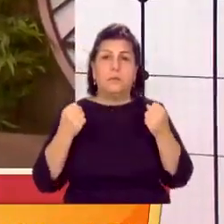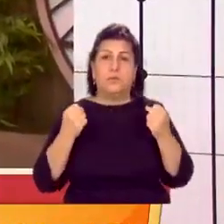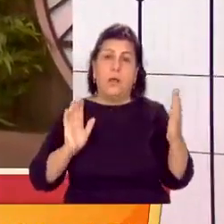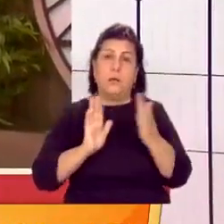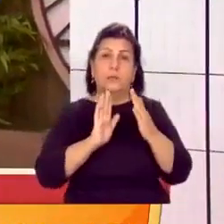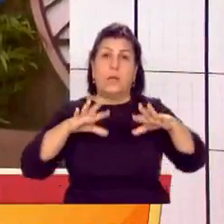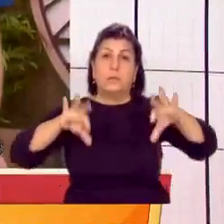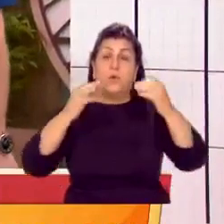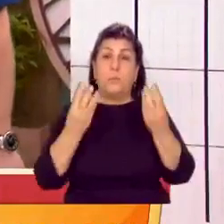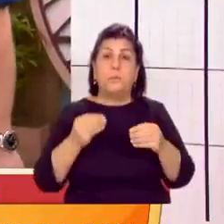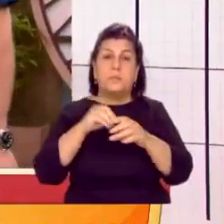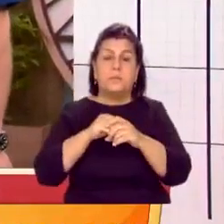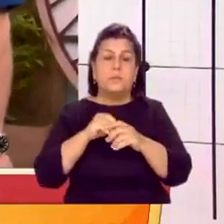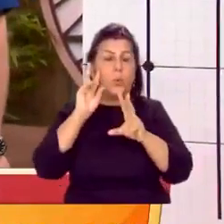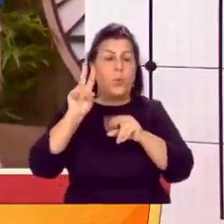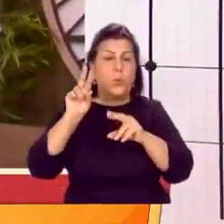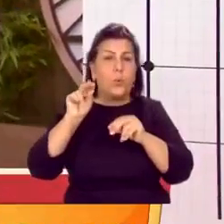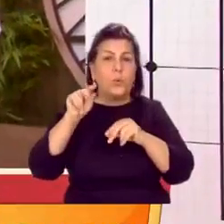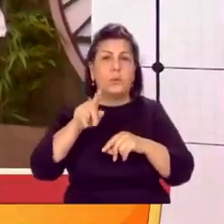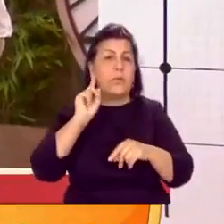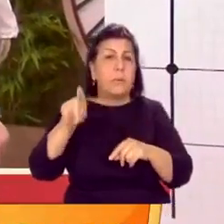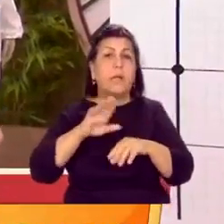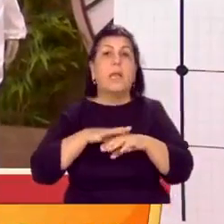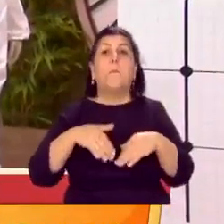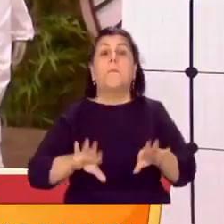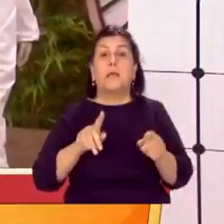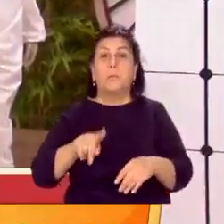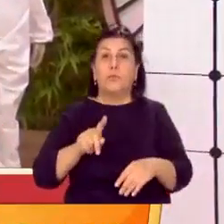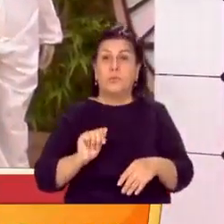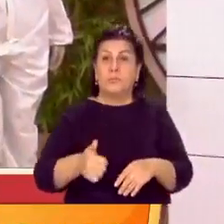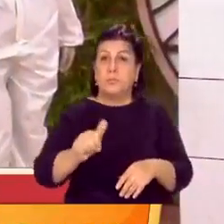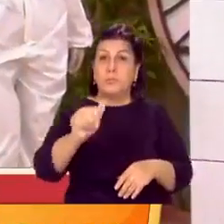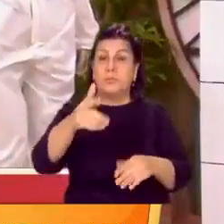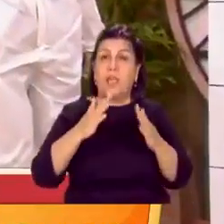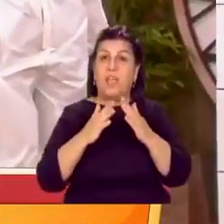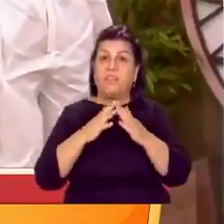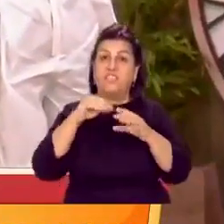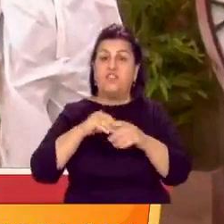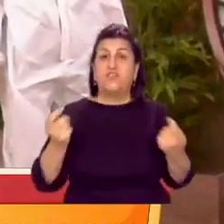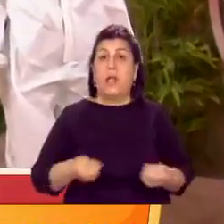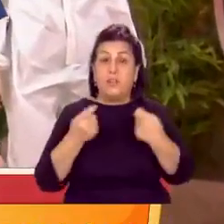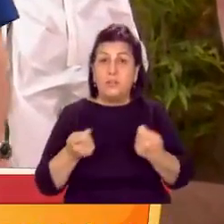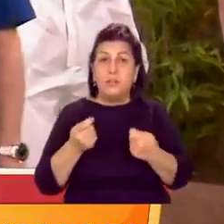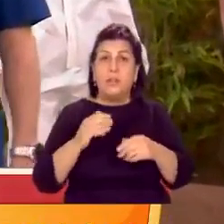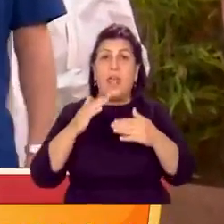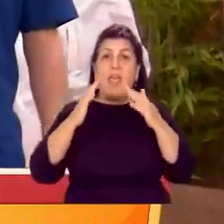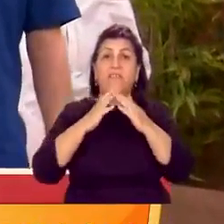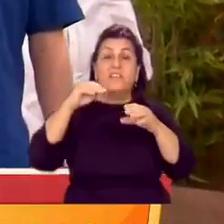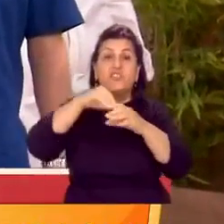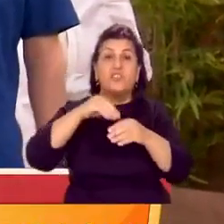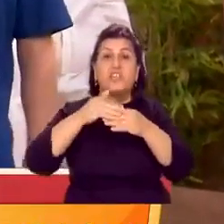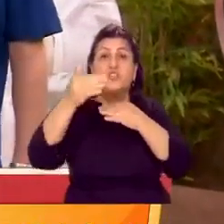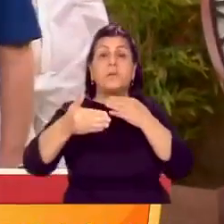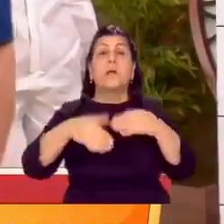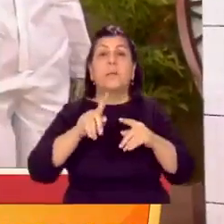kadar savaşa biliyor olması için Uykumuzu ihmal etmeyeceğiz bu dönemde özellikle Belki de evden çalışanlar veya evden çıkmayanlar